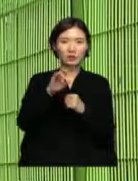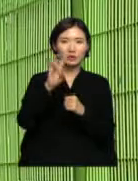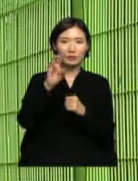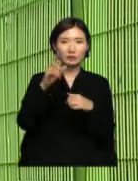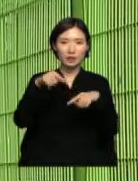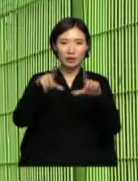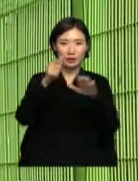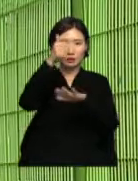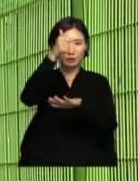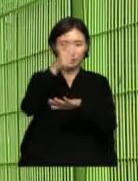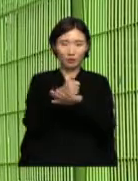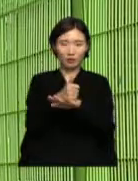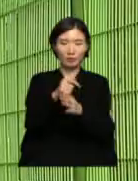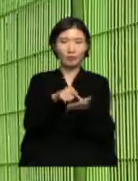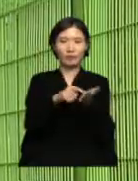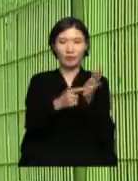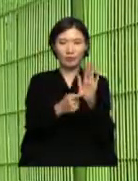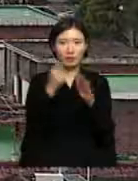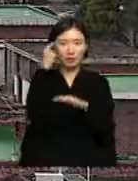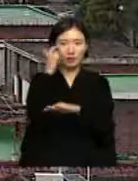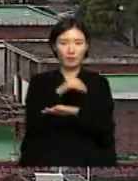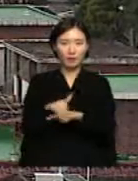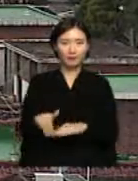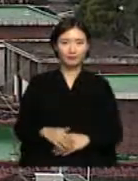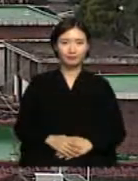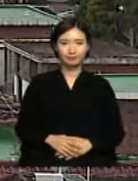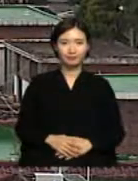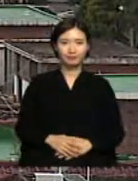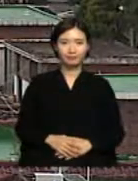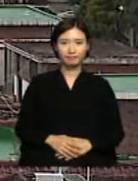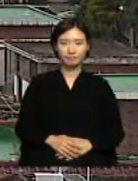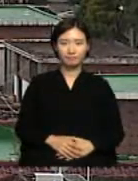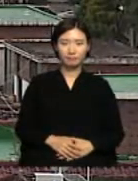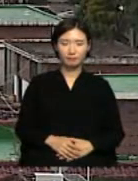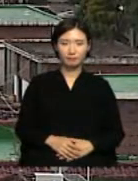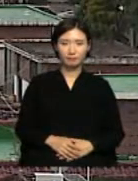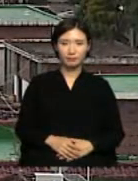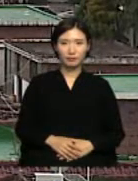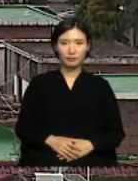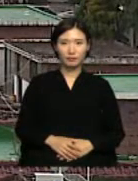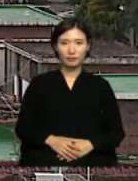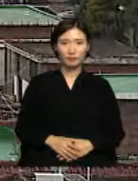24일에 결론이 날 예정입니다. 딜라이브 서울경기케이블TV 서정암입니다.